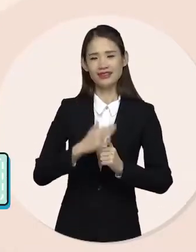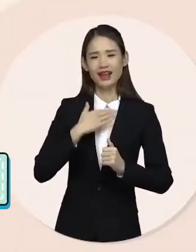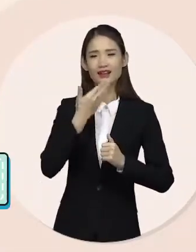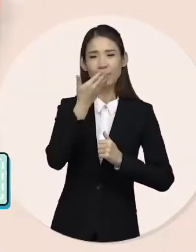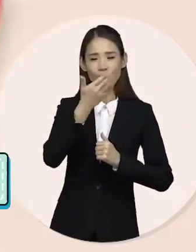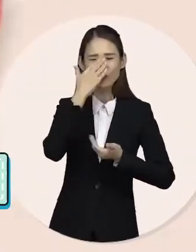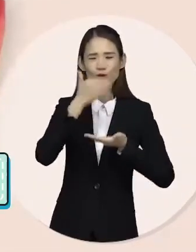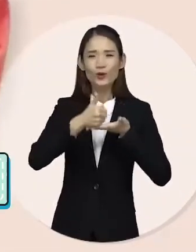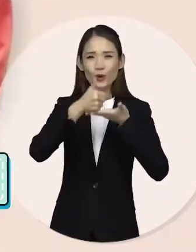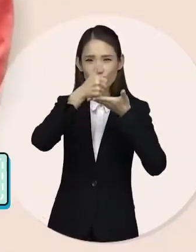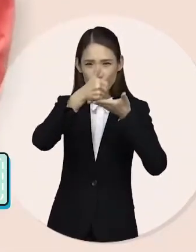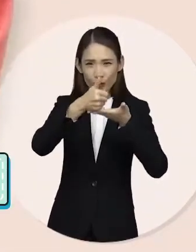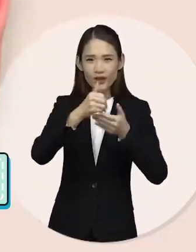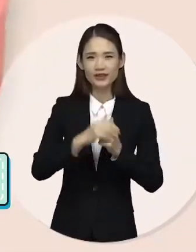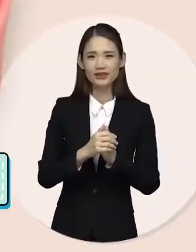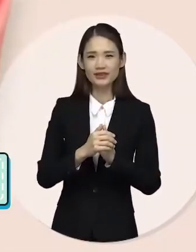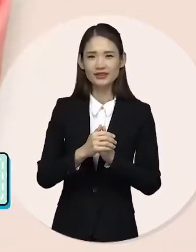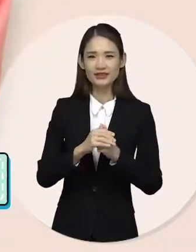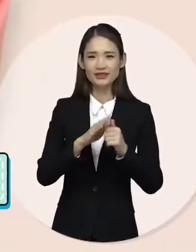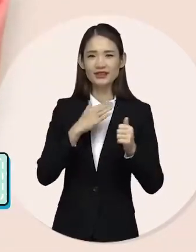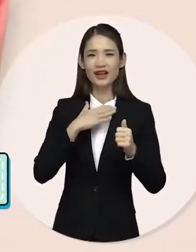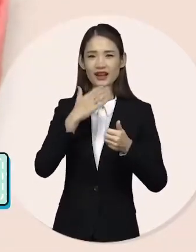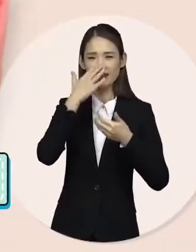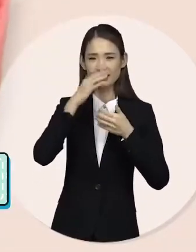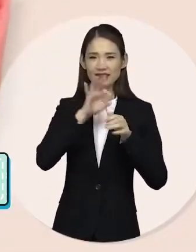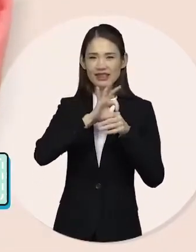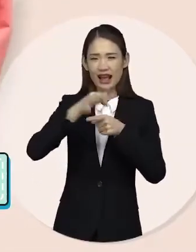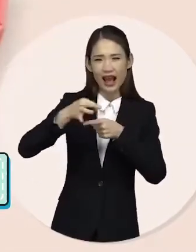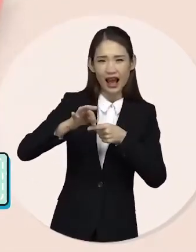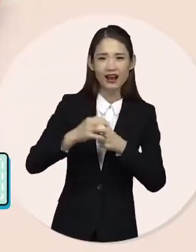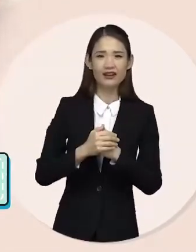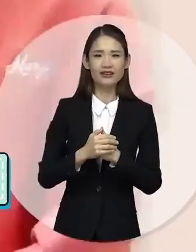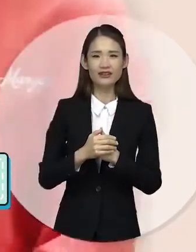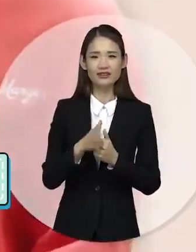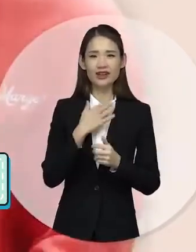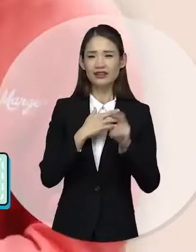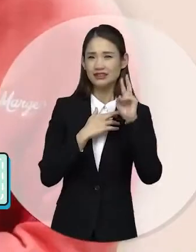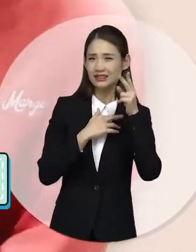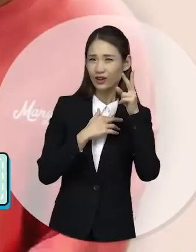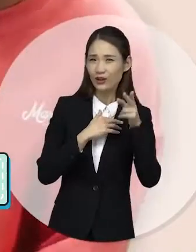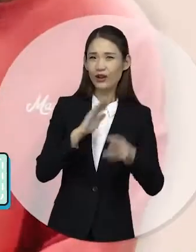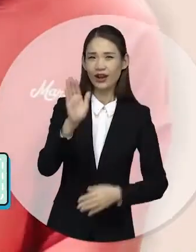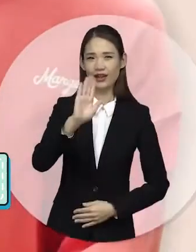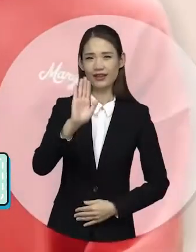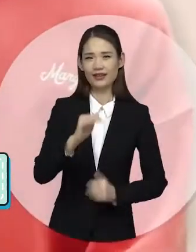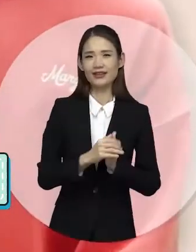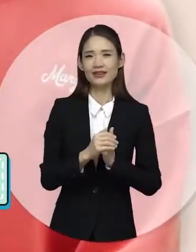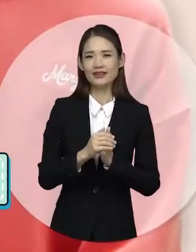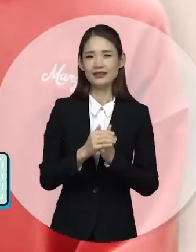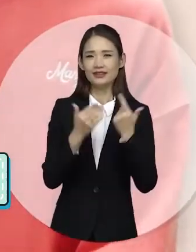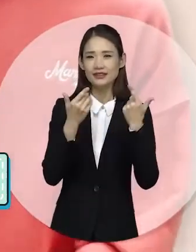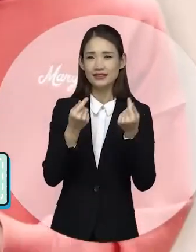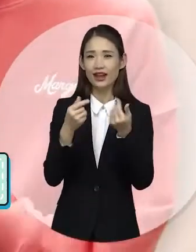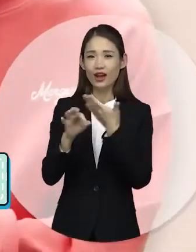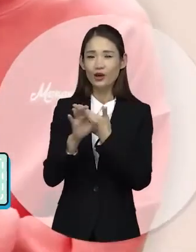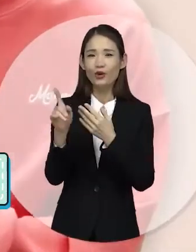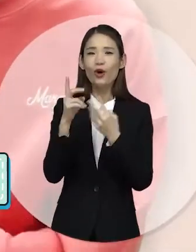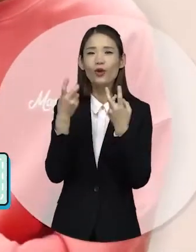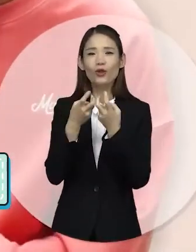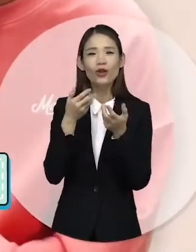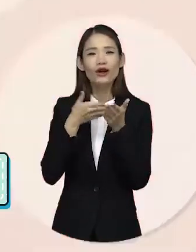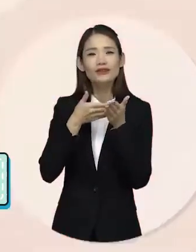아니야. 나는 널 존중해. 나는 잔소리잖아, 잔소리. 아니야. 잔소리가 너가 틀렸다 이게 아니고 우리 이렇게